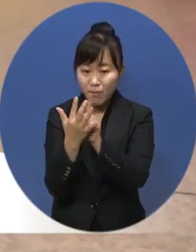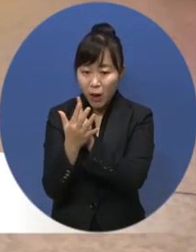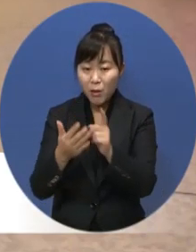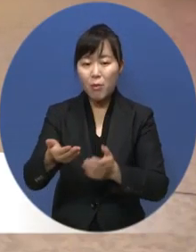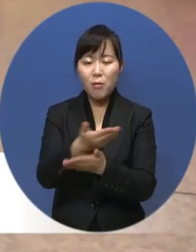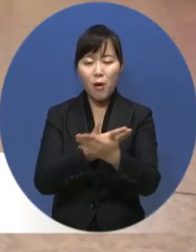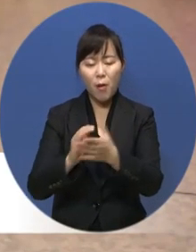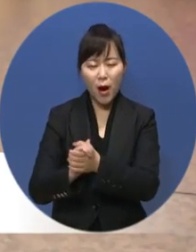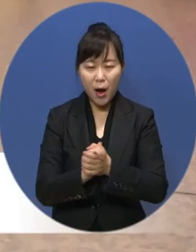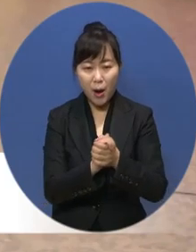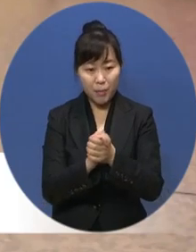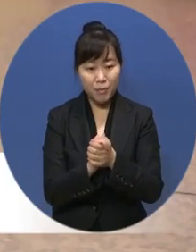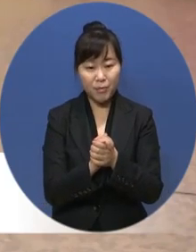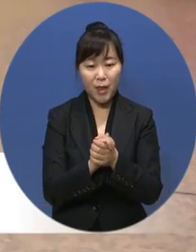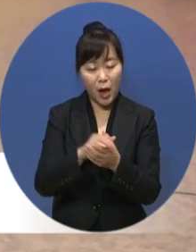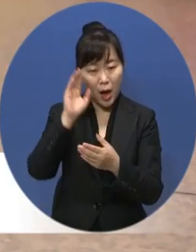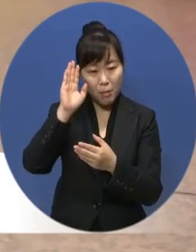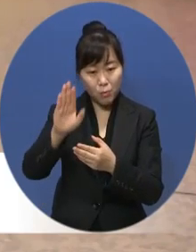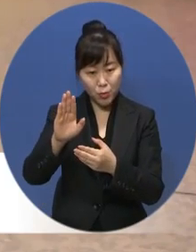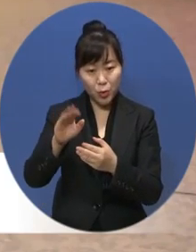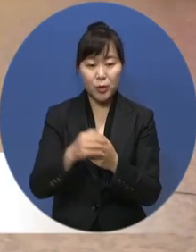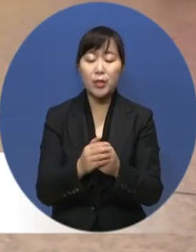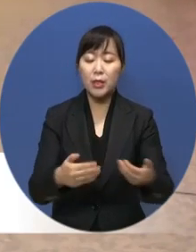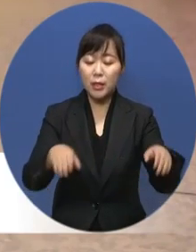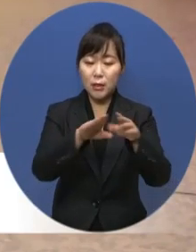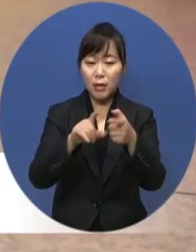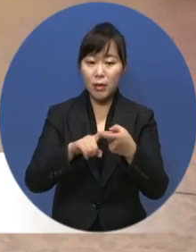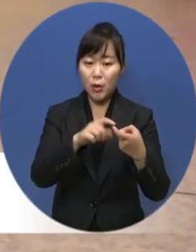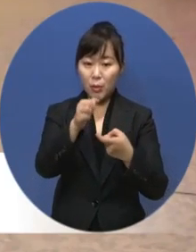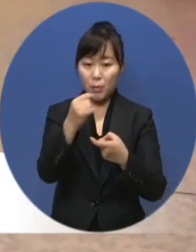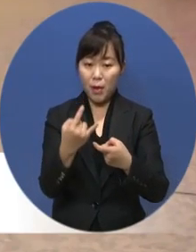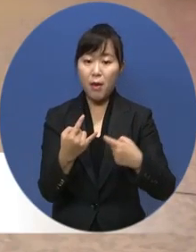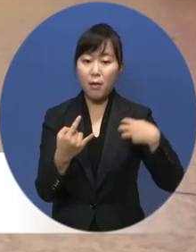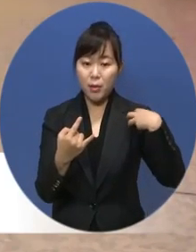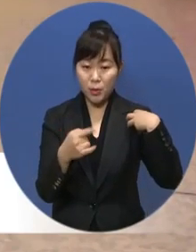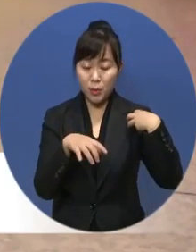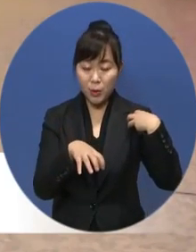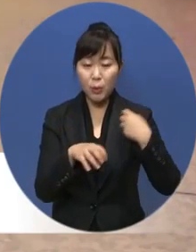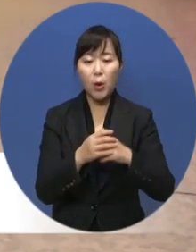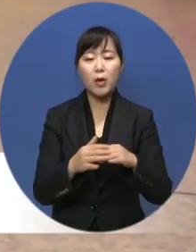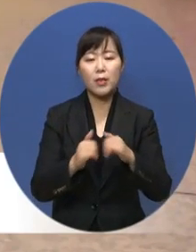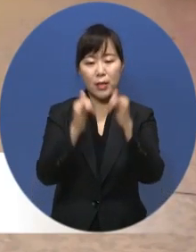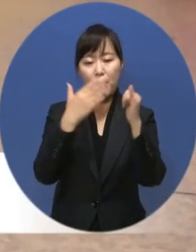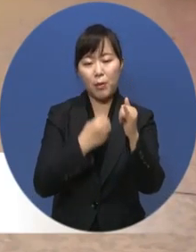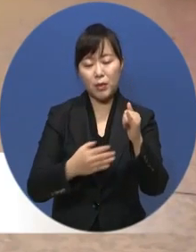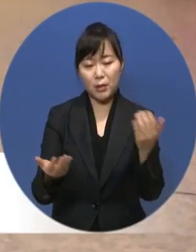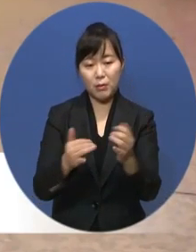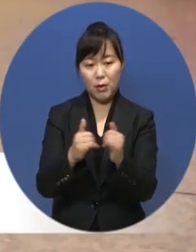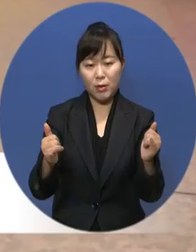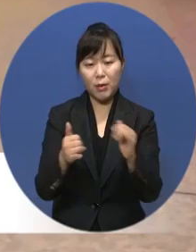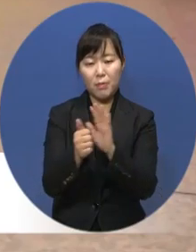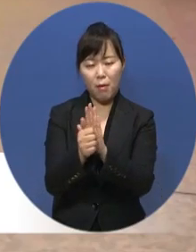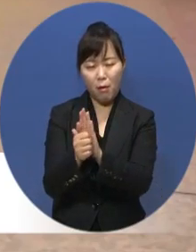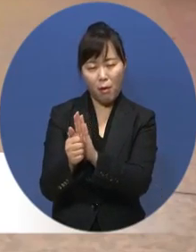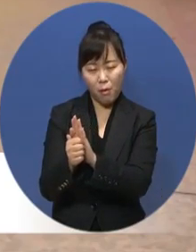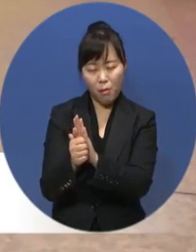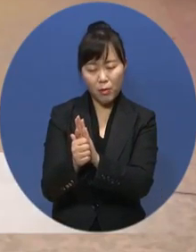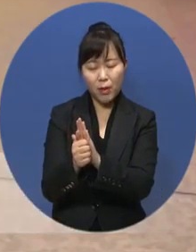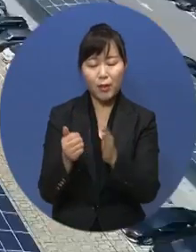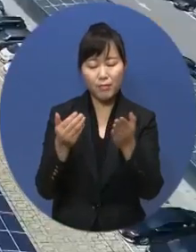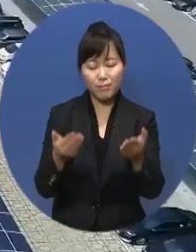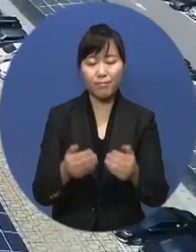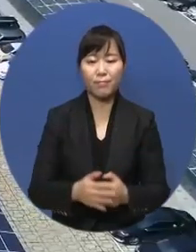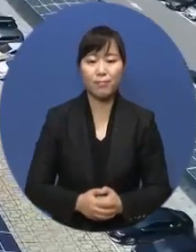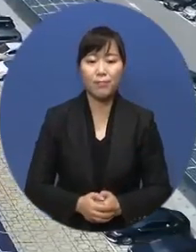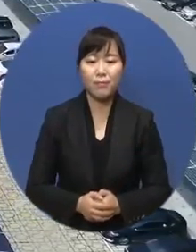자리인 것 같습니다. 앞으로도 저희도 시설 연합회에서도 회원기관 여러분들 많이 지지하고 아낌없는